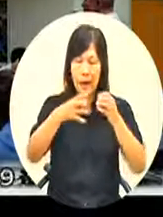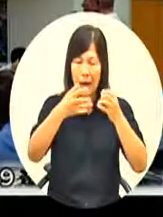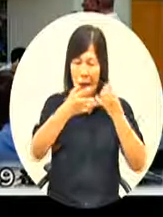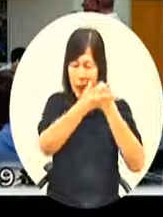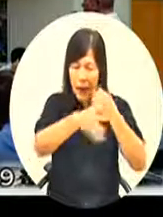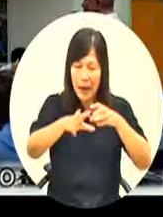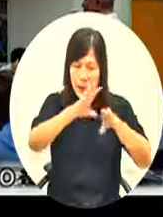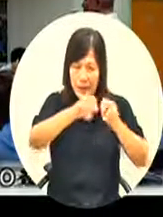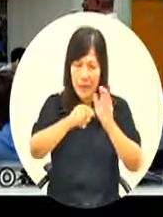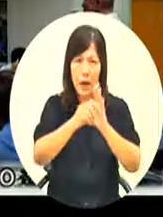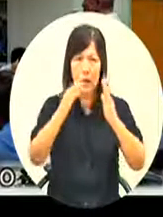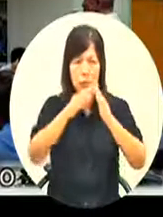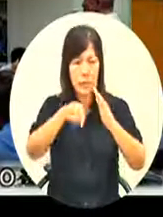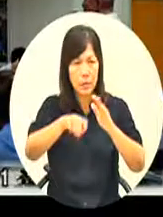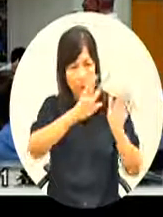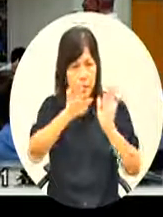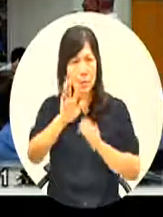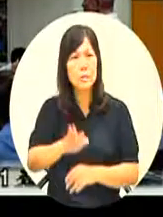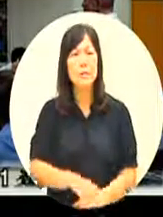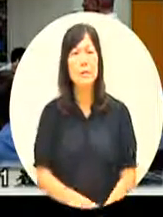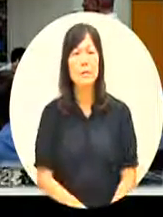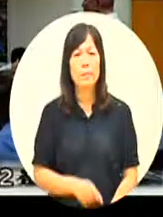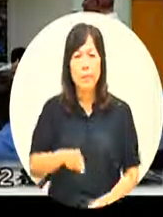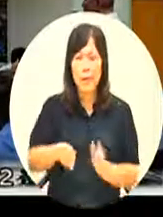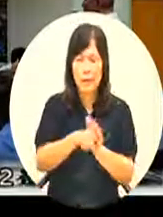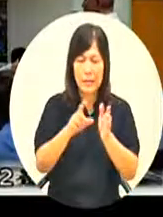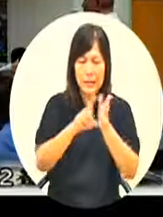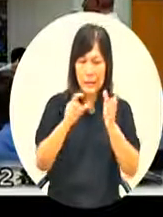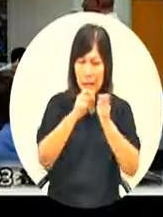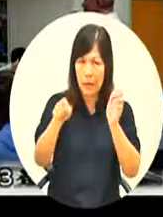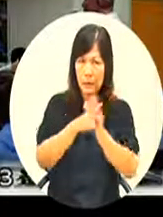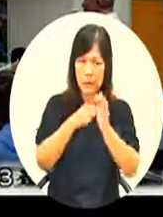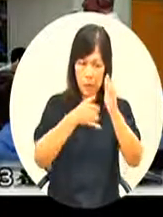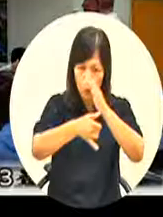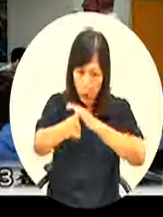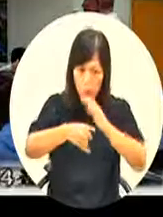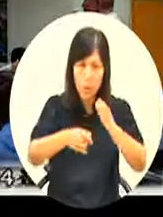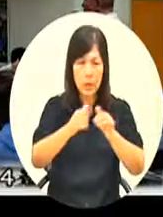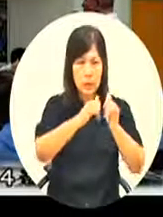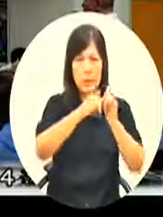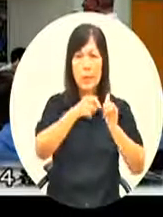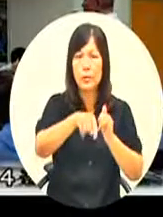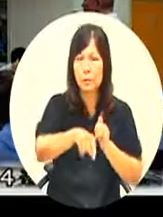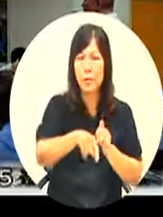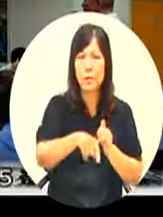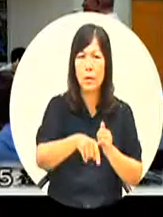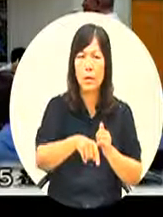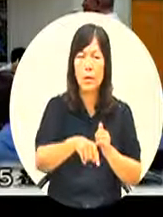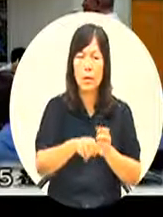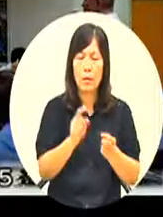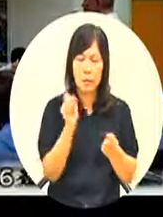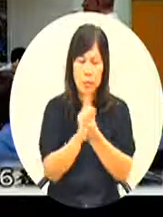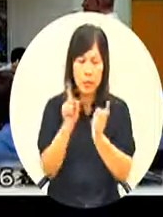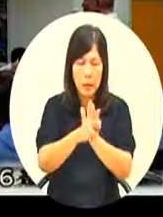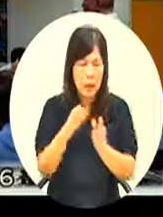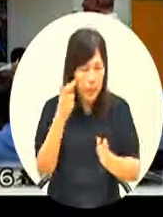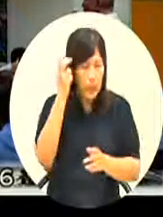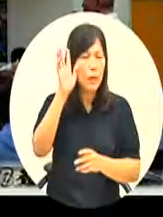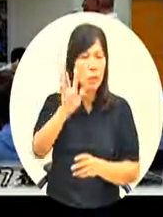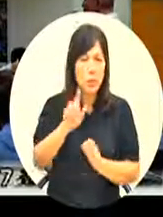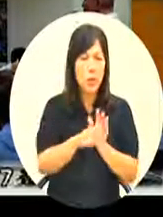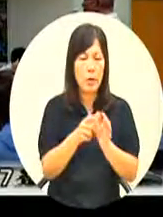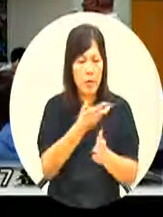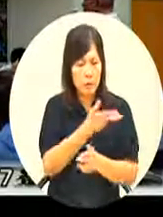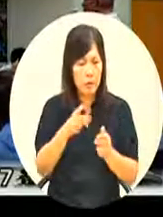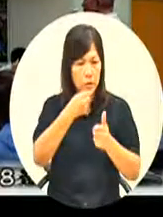状况。好，那我想这些长期在那边使用的社区居民也可以体会，也可以体谅